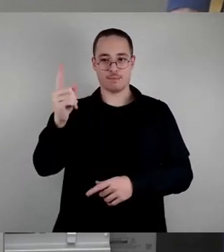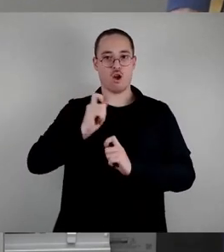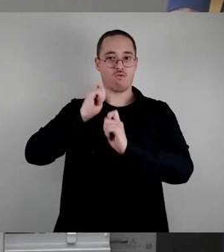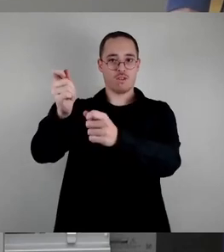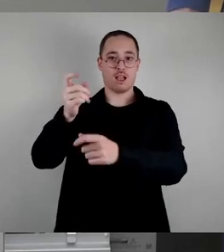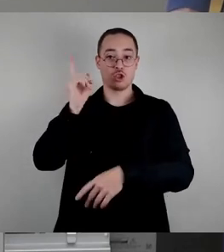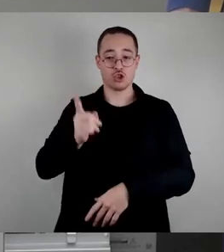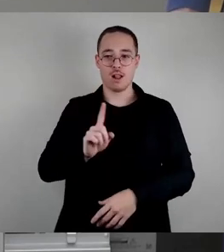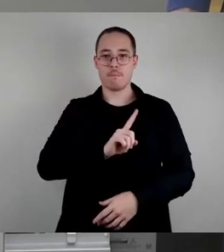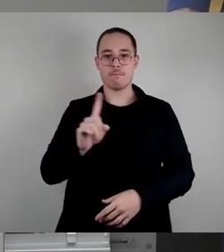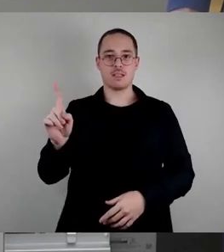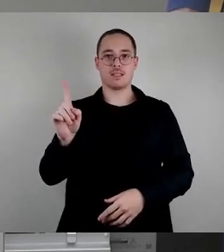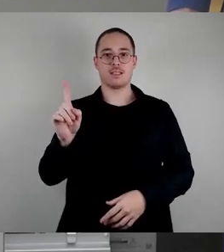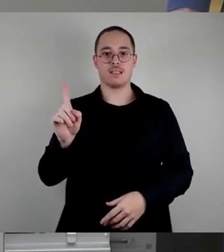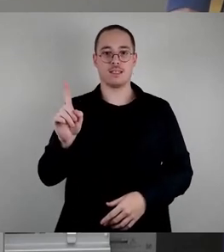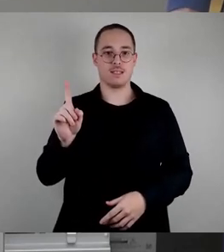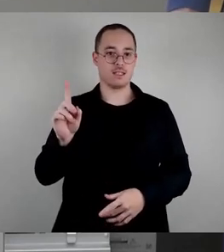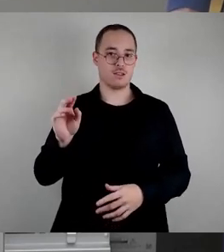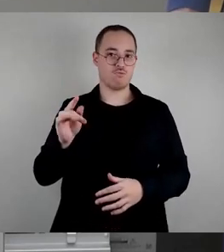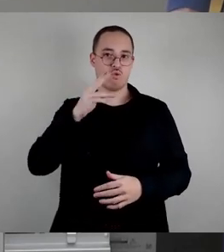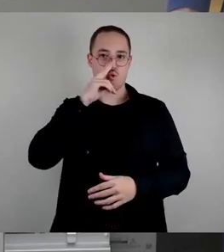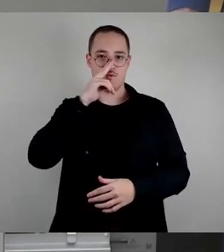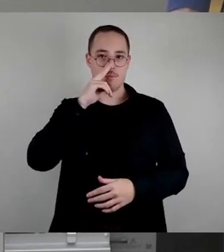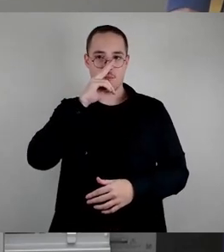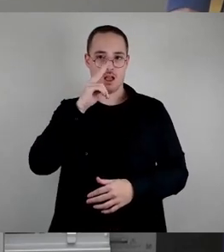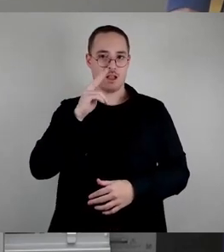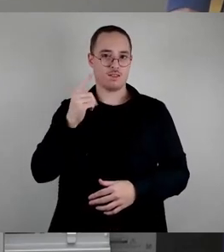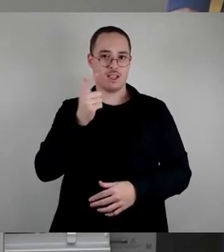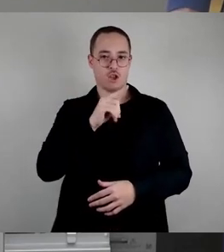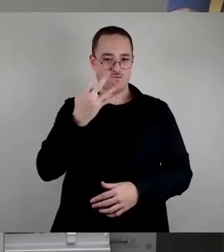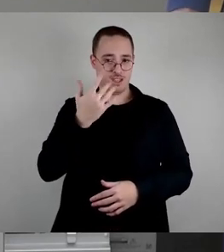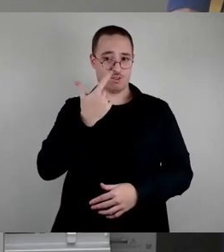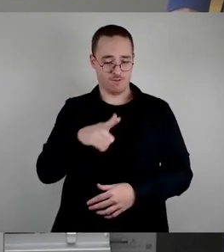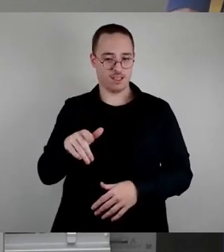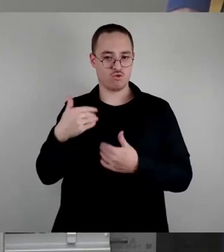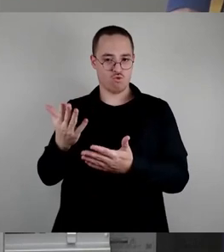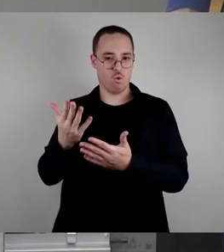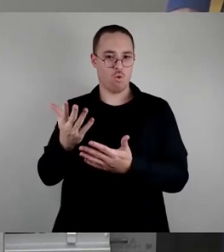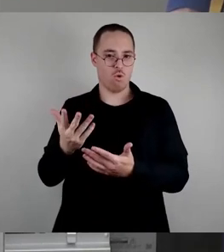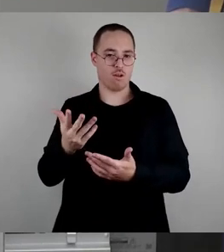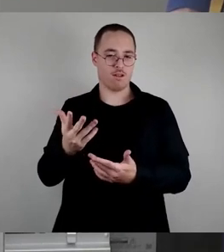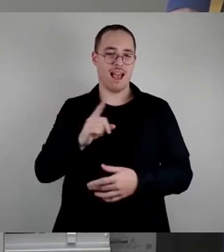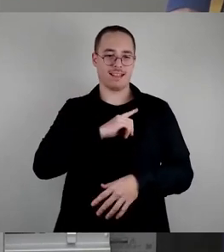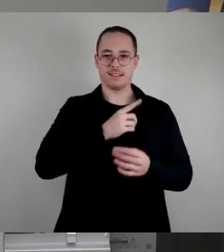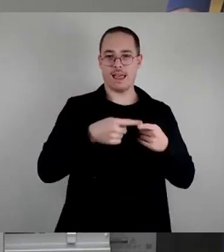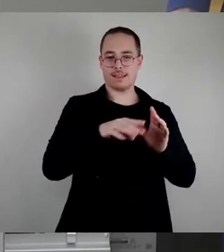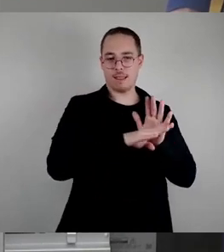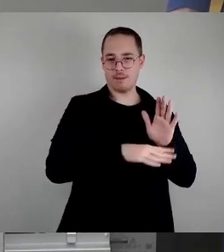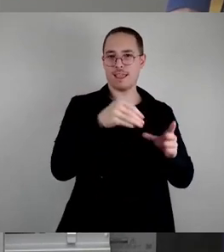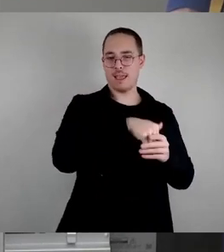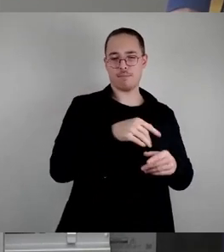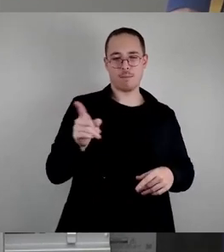30.09.2024, also einen anderen Termin, als ursprünglich drin stand, zu nehmen, realistischen Termin, eine